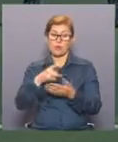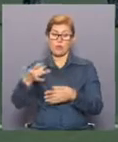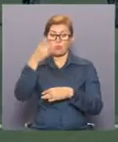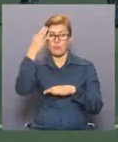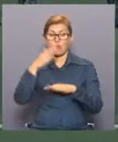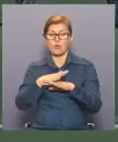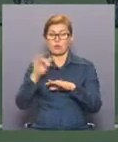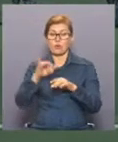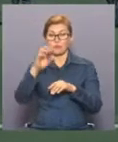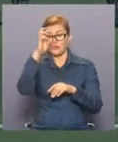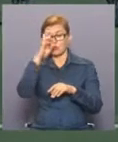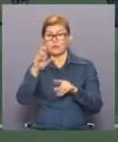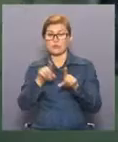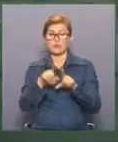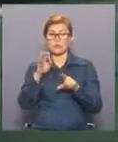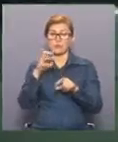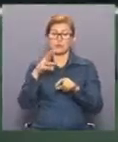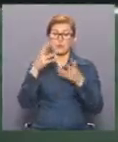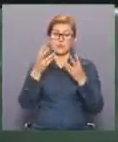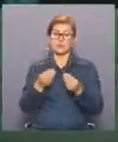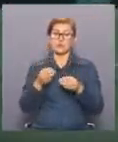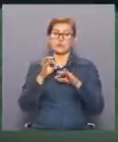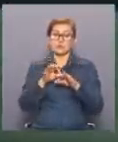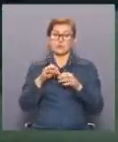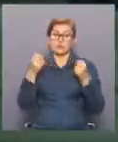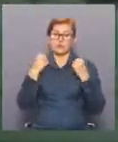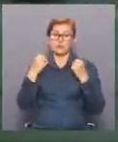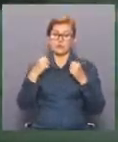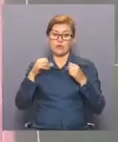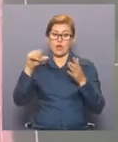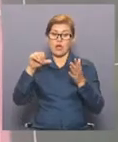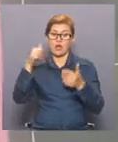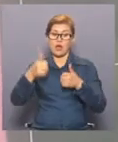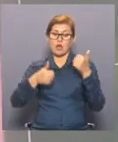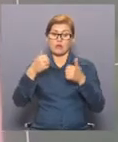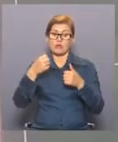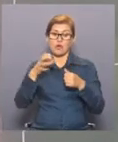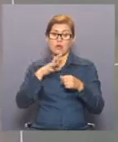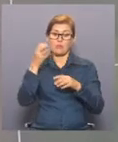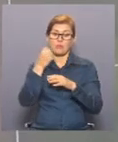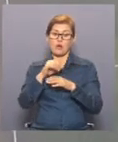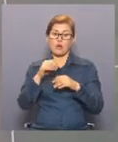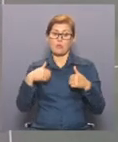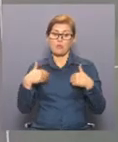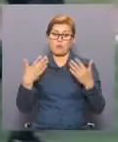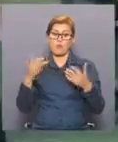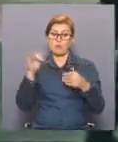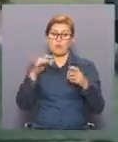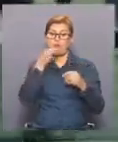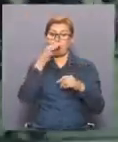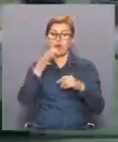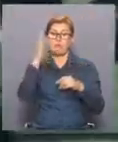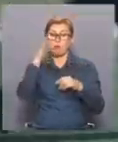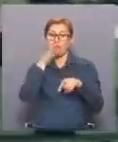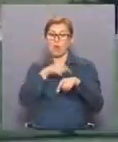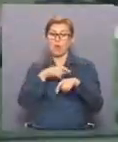әкімдік мемлекеттік рәміздер күніне орай өткізілген спорттық жарыстардың жеңімпаздарын құттықтап, марапаттады. Айта кетейік, алдағы